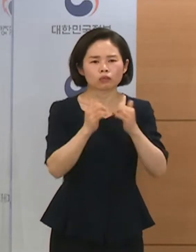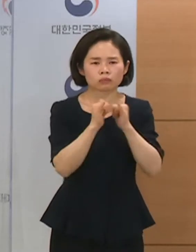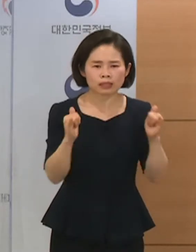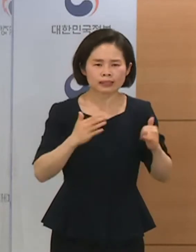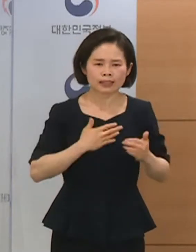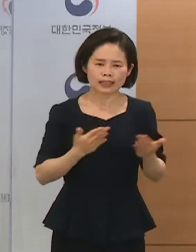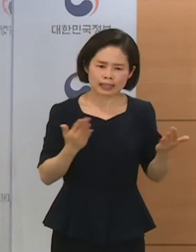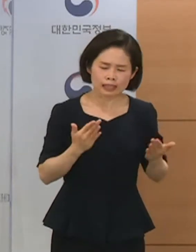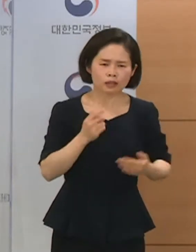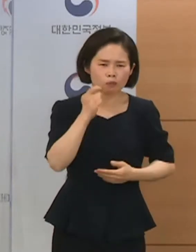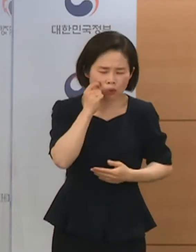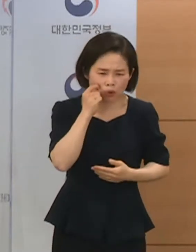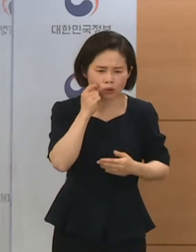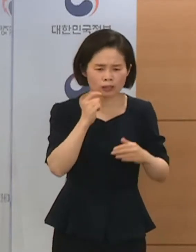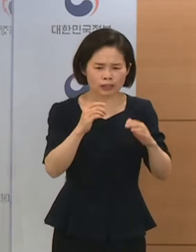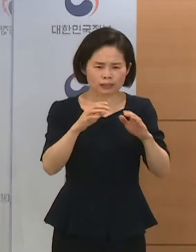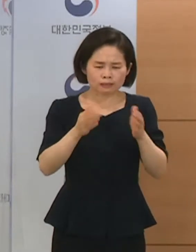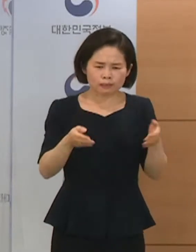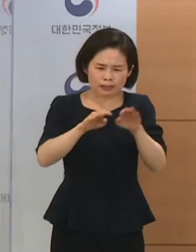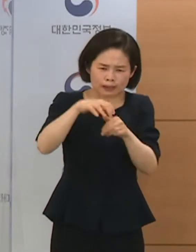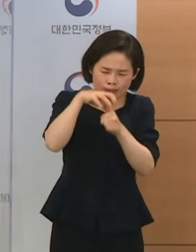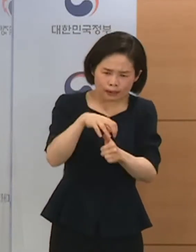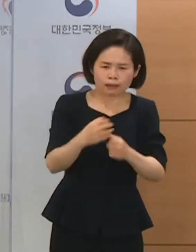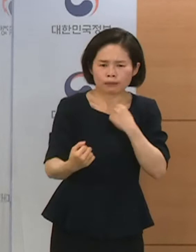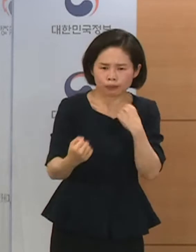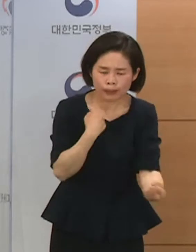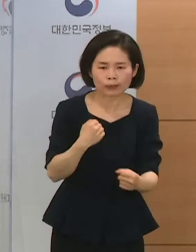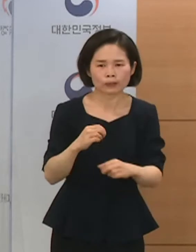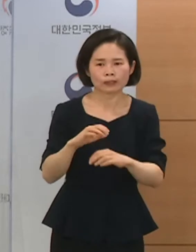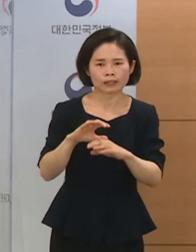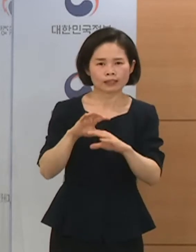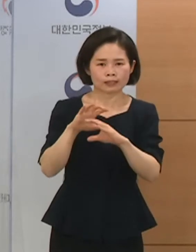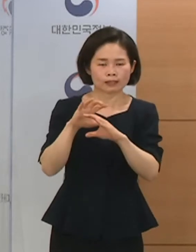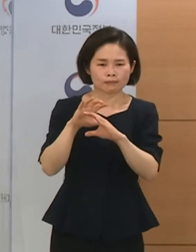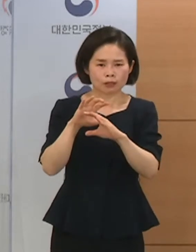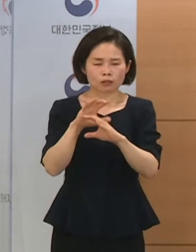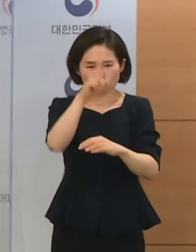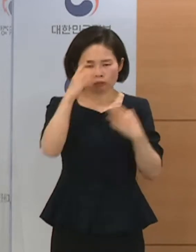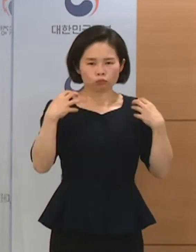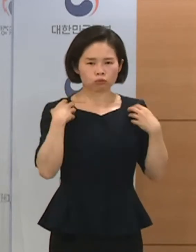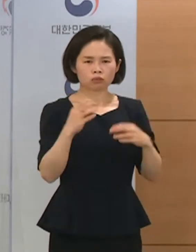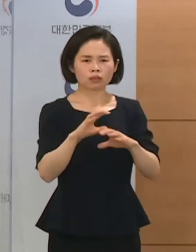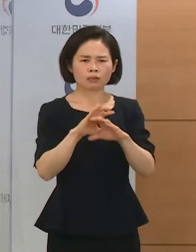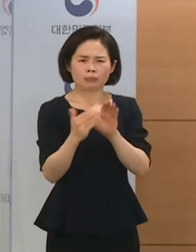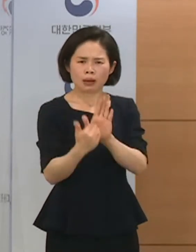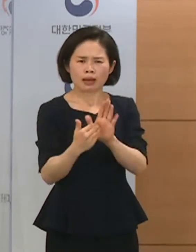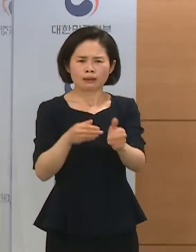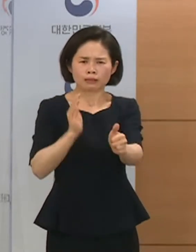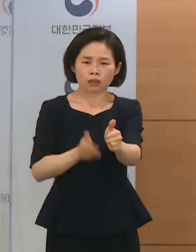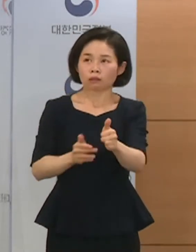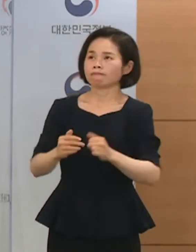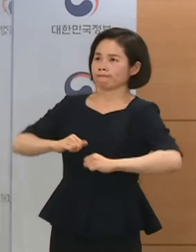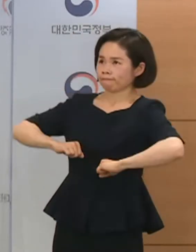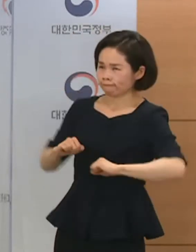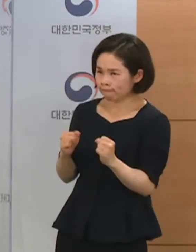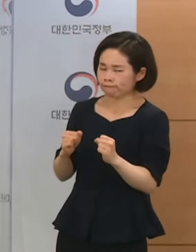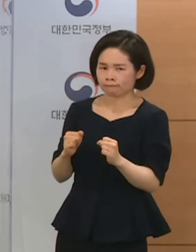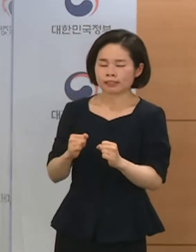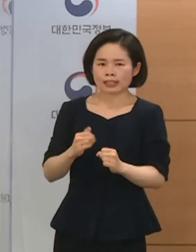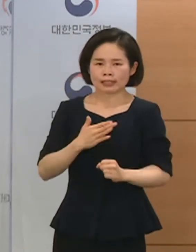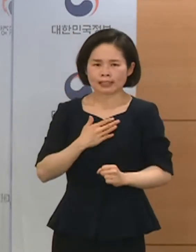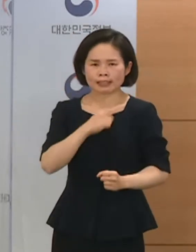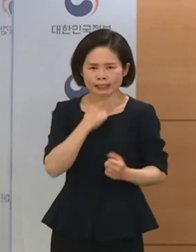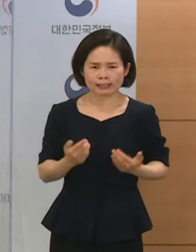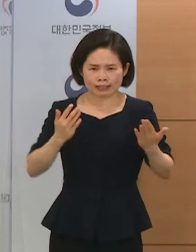여건임에도 불구하고 감염병 앞에 예외가 없다는 정부의 말을 믿고 스스로 희생을 감수하고